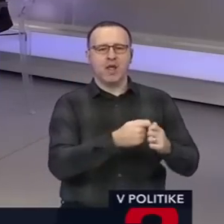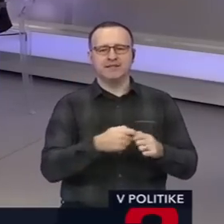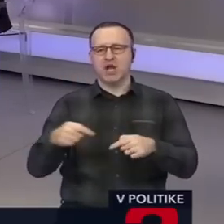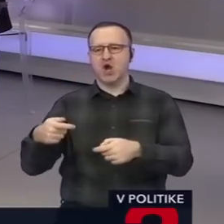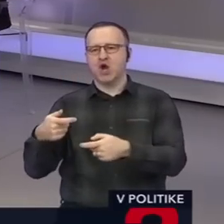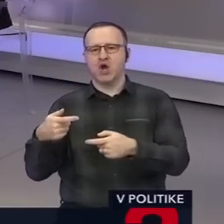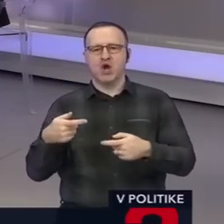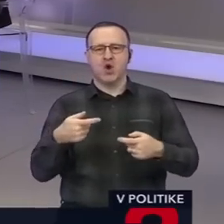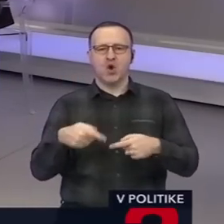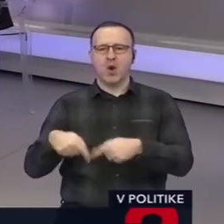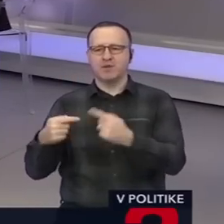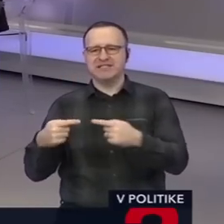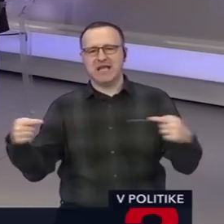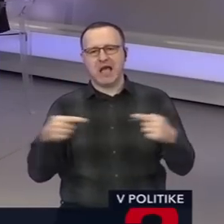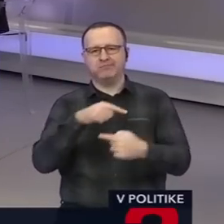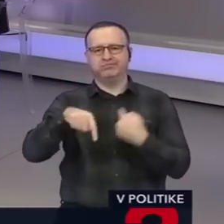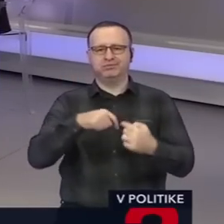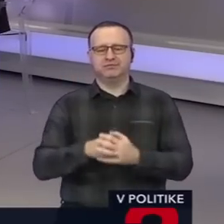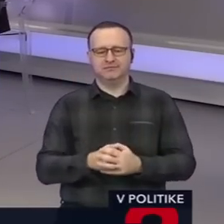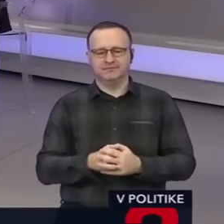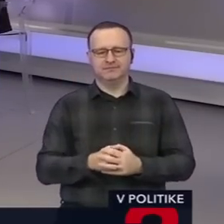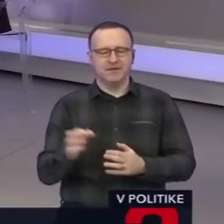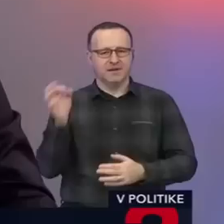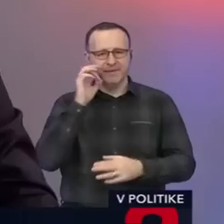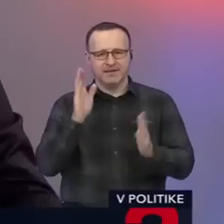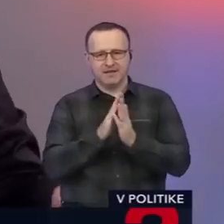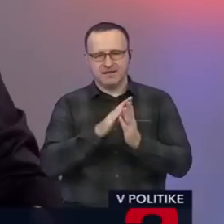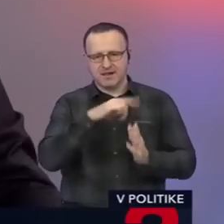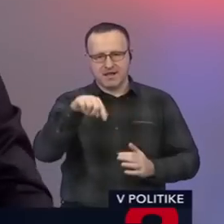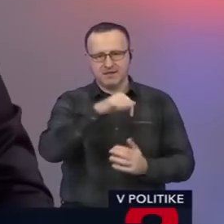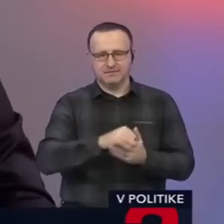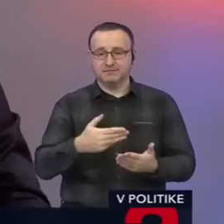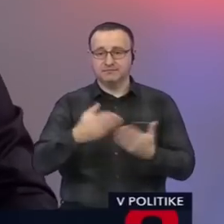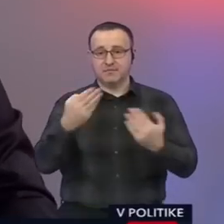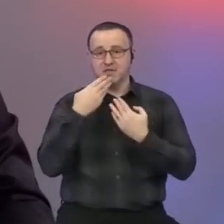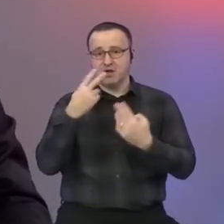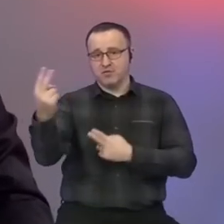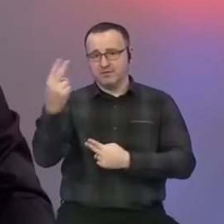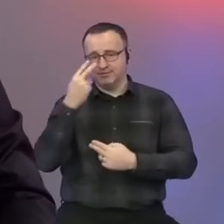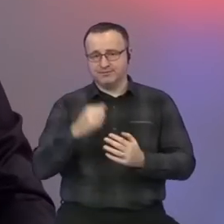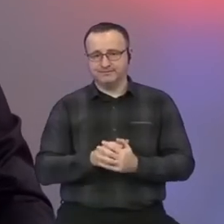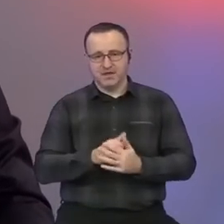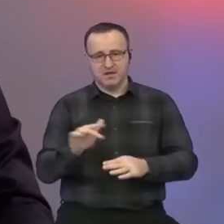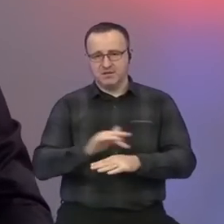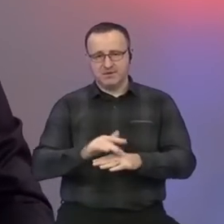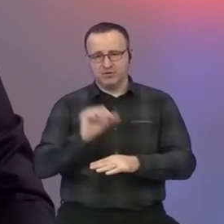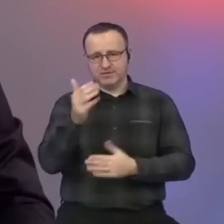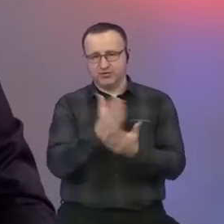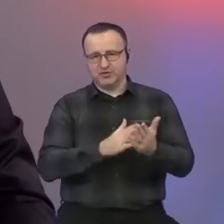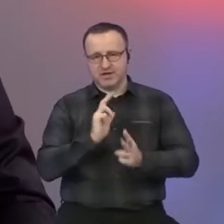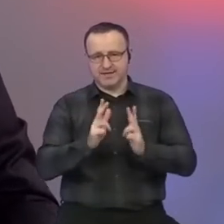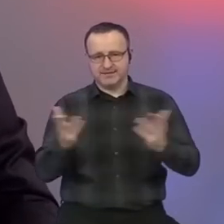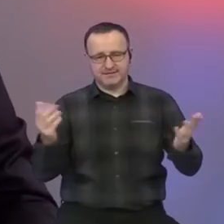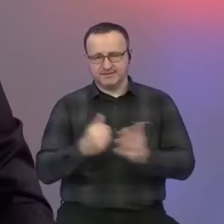Koalície a opozície. A to by sme sa mali snažiť. Na tom sa zhodneme. Želám vám ešte peknú nedeľu. Ďakujeme. No a vám ďakujem za pozornosť. Na budúci týždeň tu bude s vami kolega